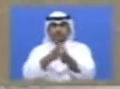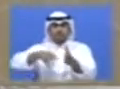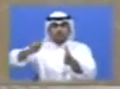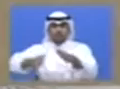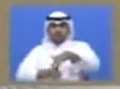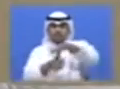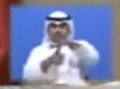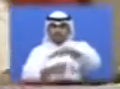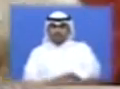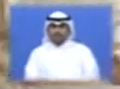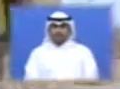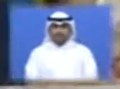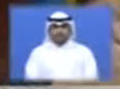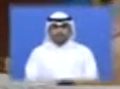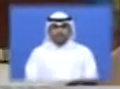الغانم.